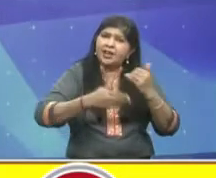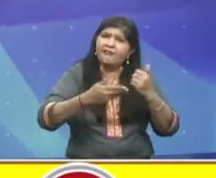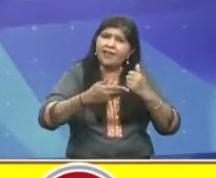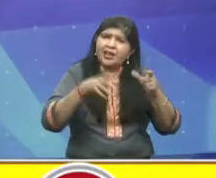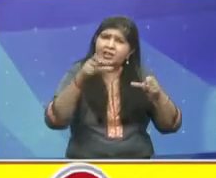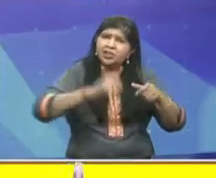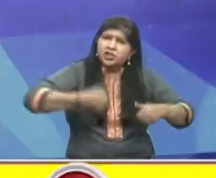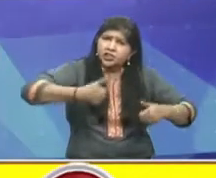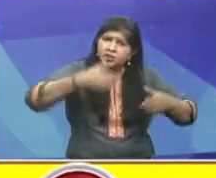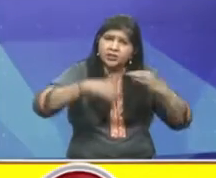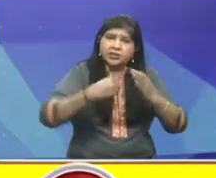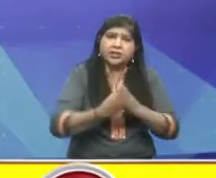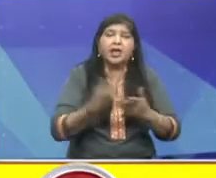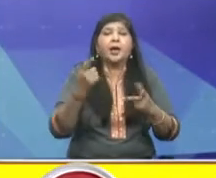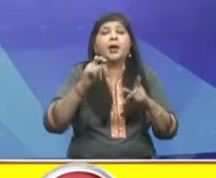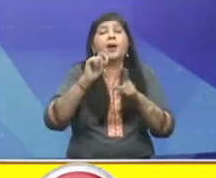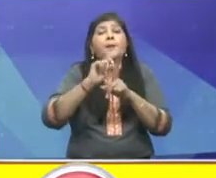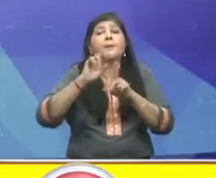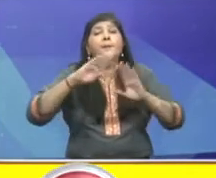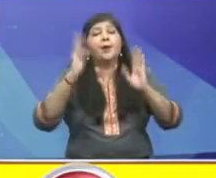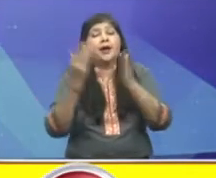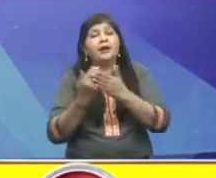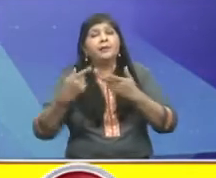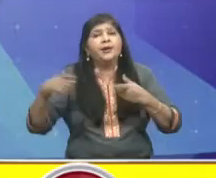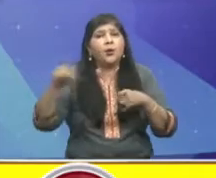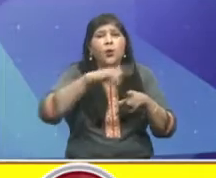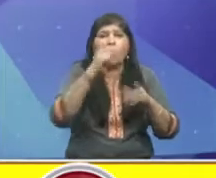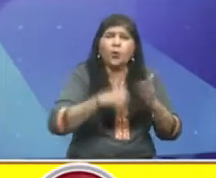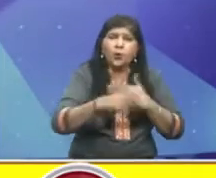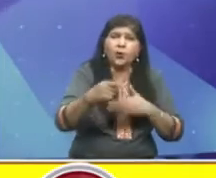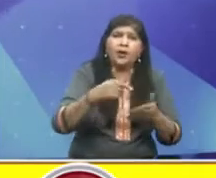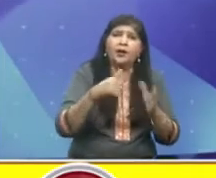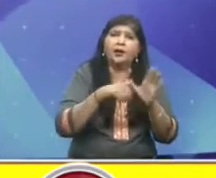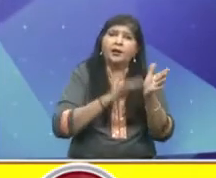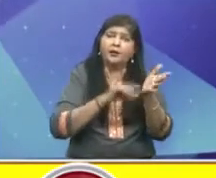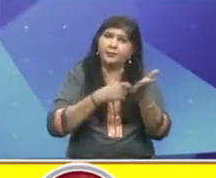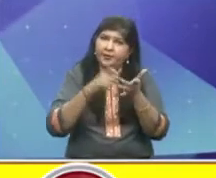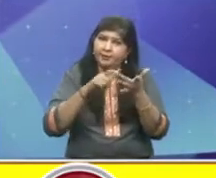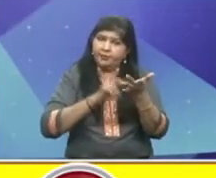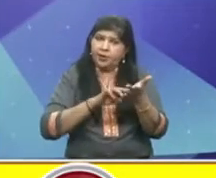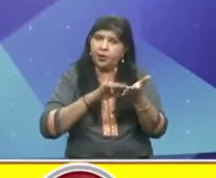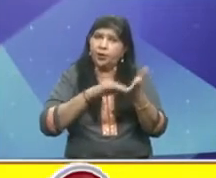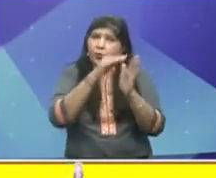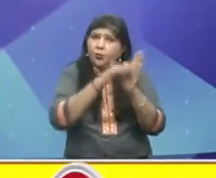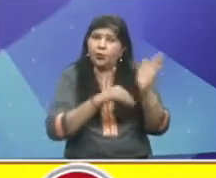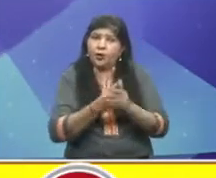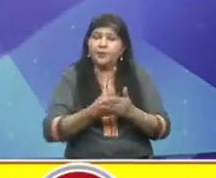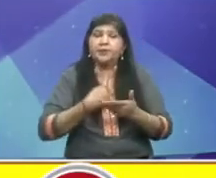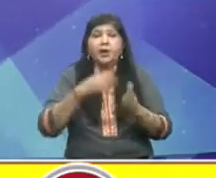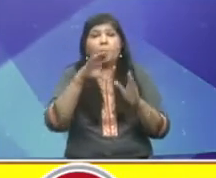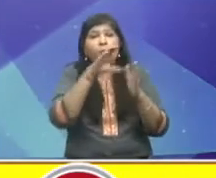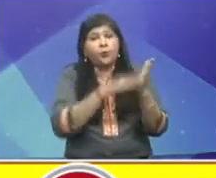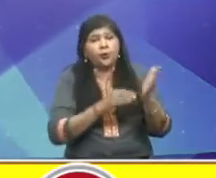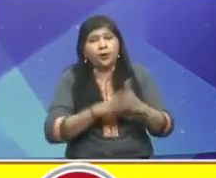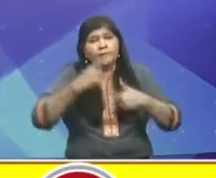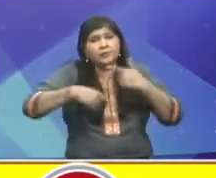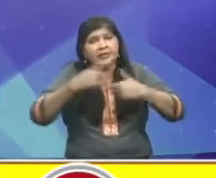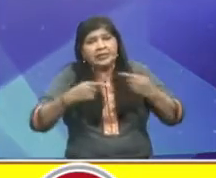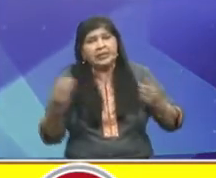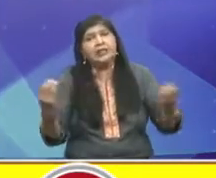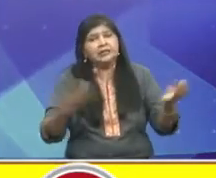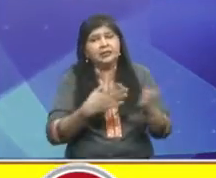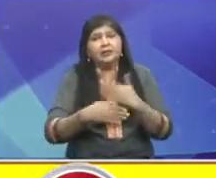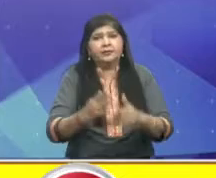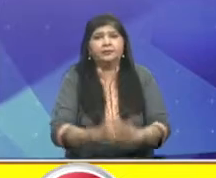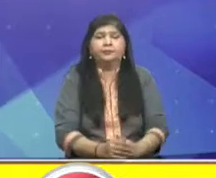पार्लियामेंट तक अमृत महोत्सव की गूंज है और लगातार इस महोत्सव से जुड़े कार्यक्रमों का सिलसिला चल रहा